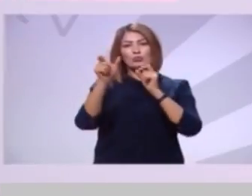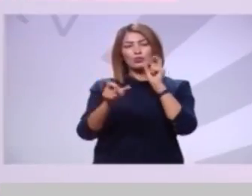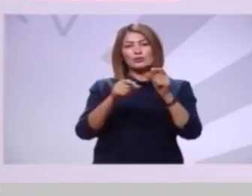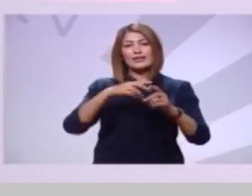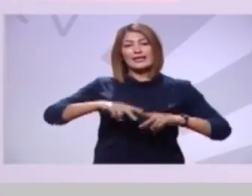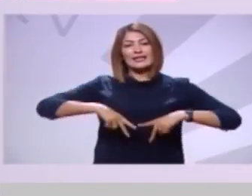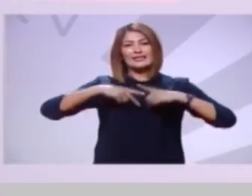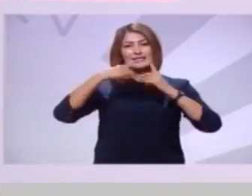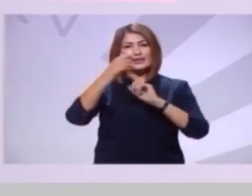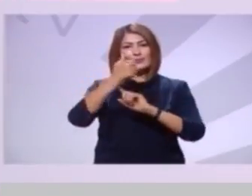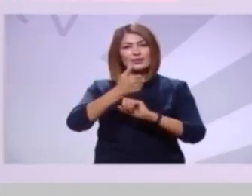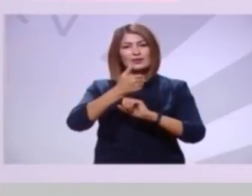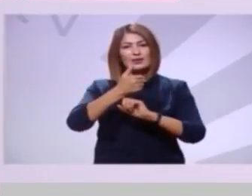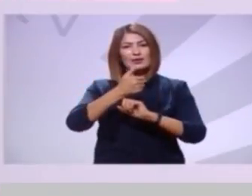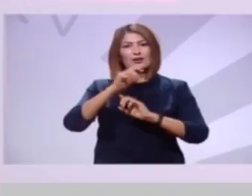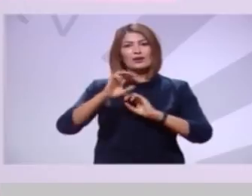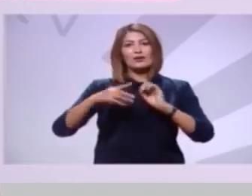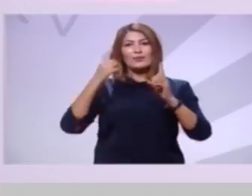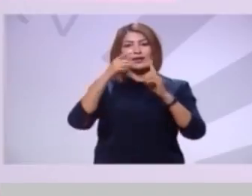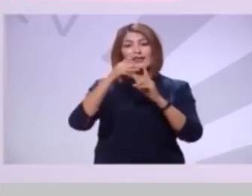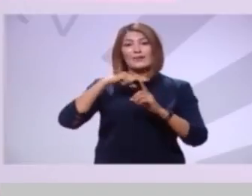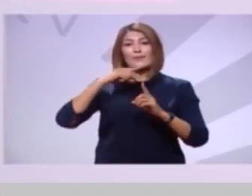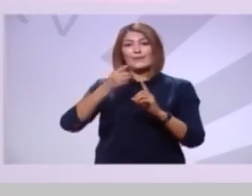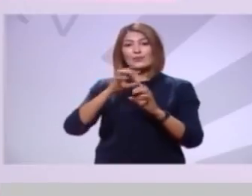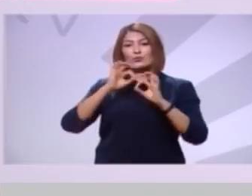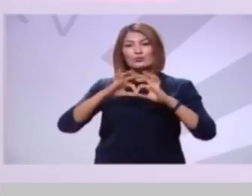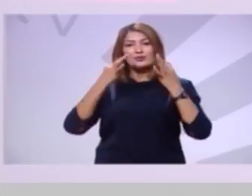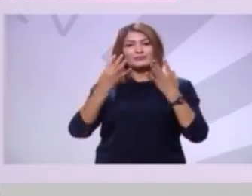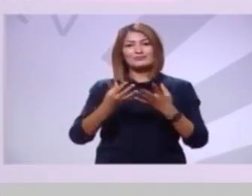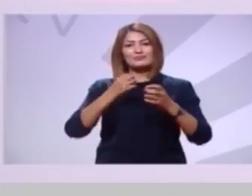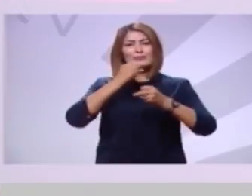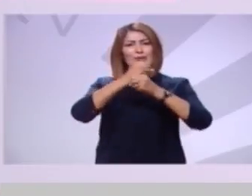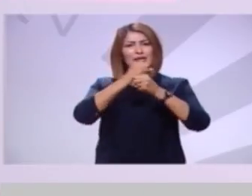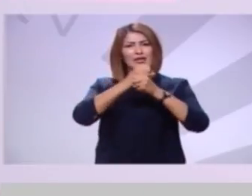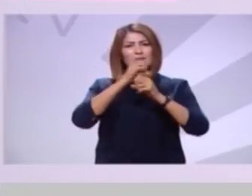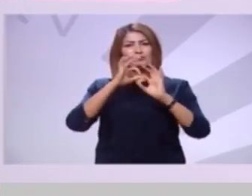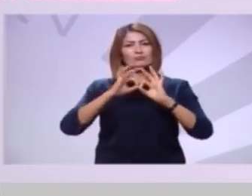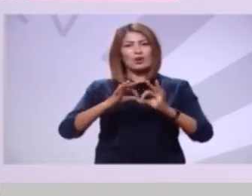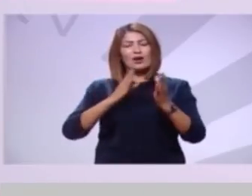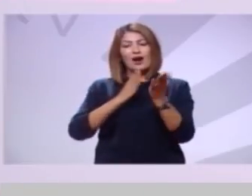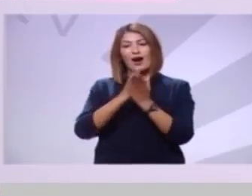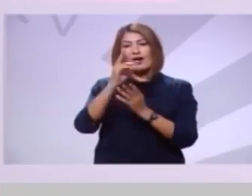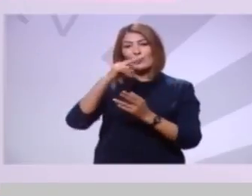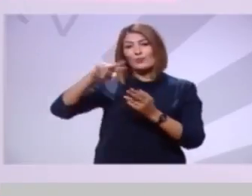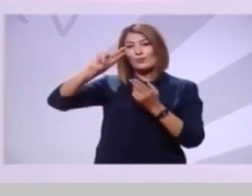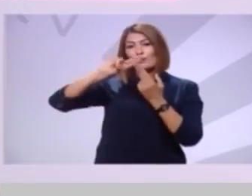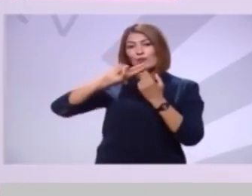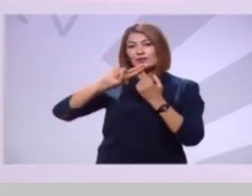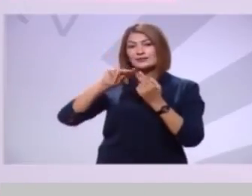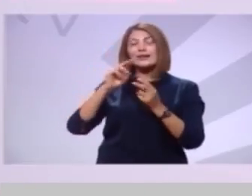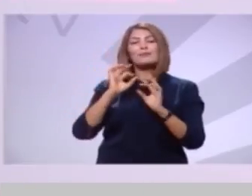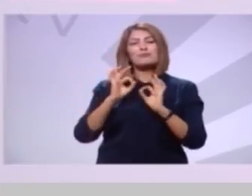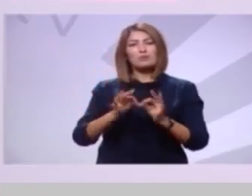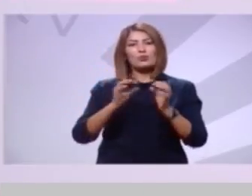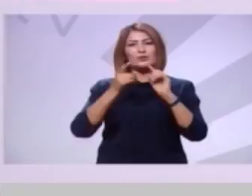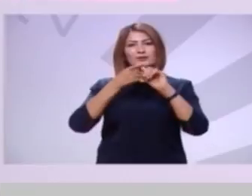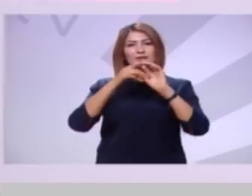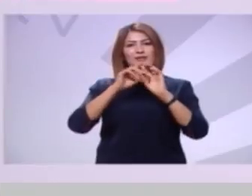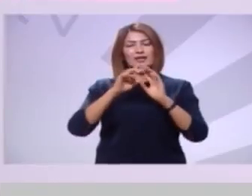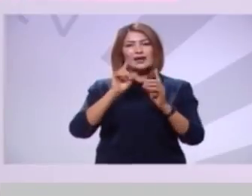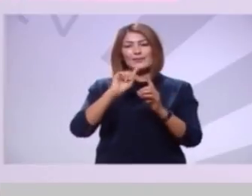كريمه هذا وهذا حق ماليه بان ي يكون